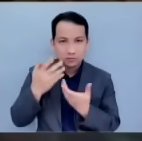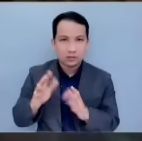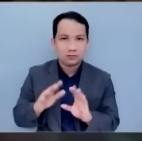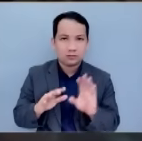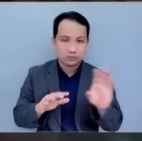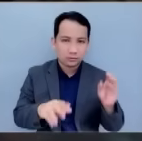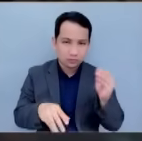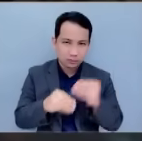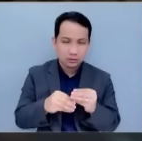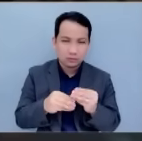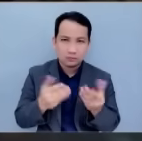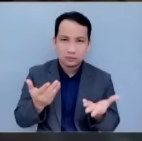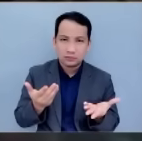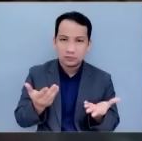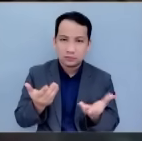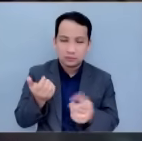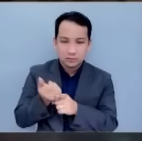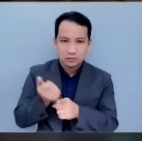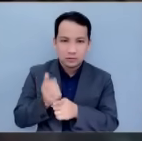na ikinasa ang pagdakip sa kanya.